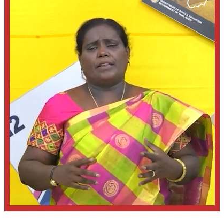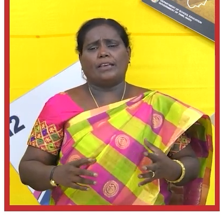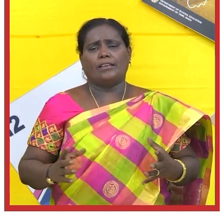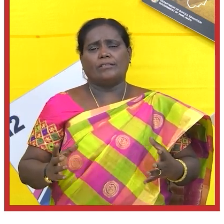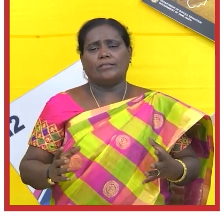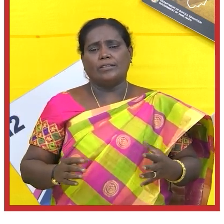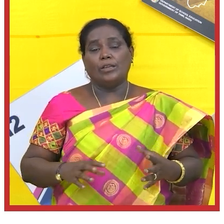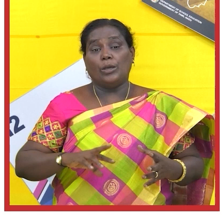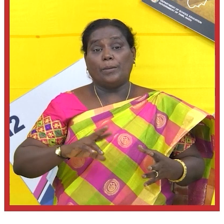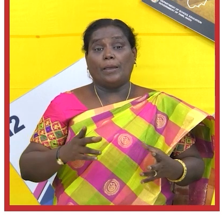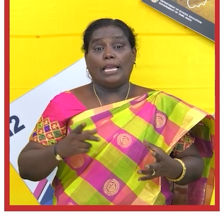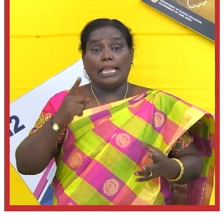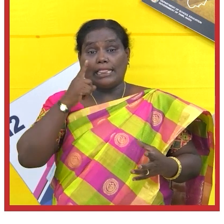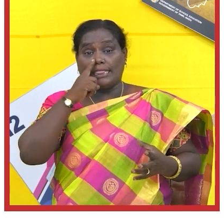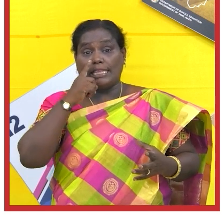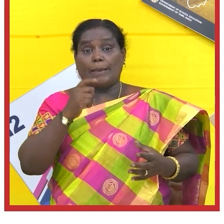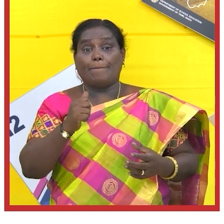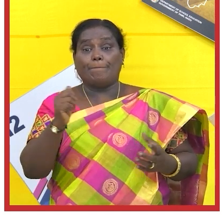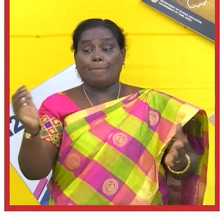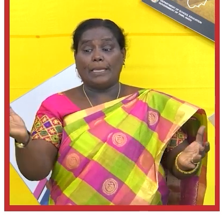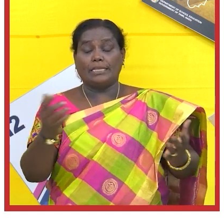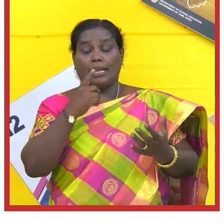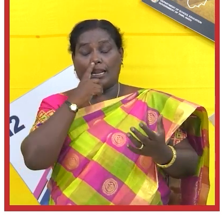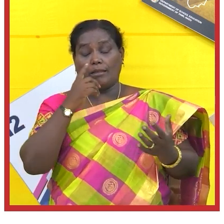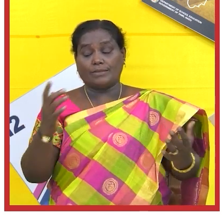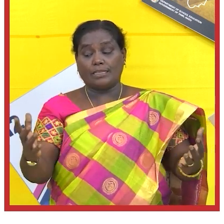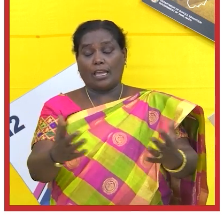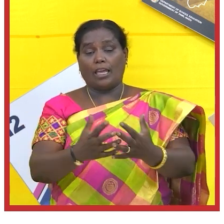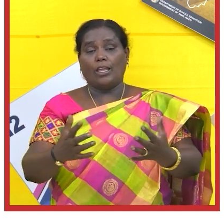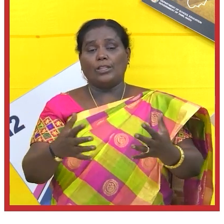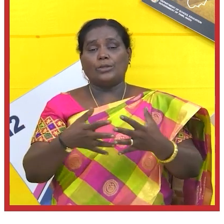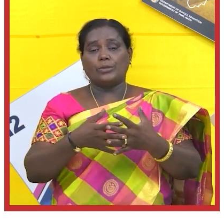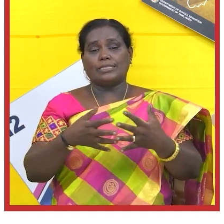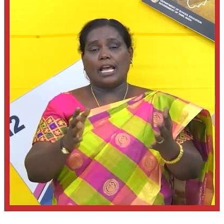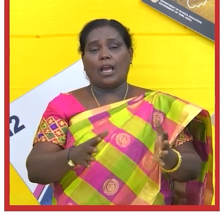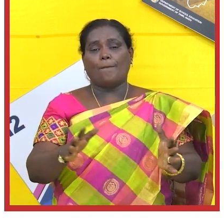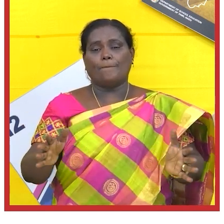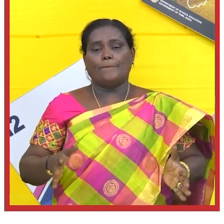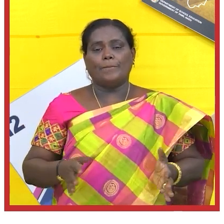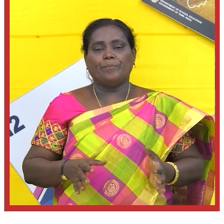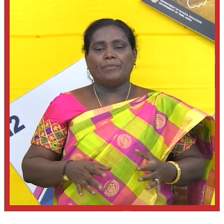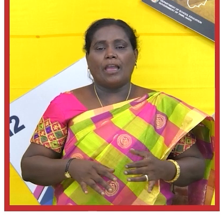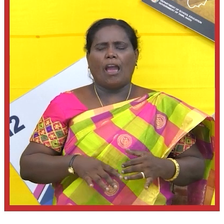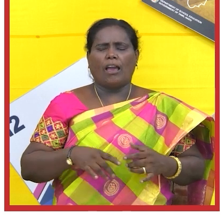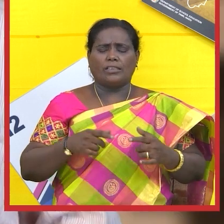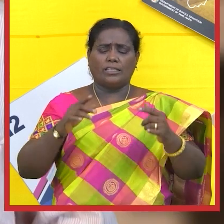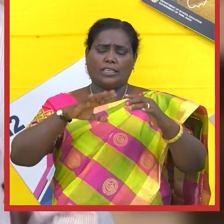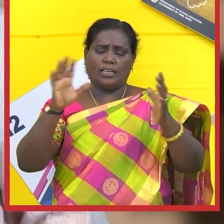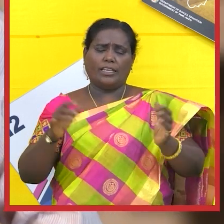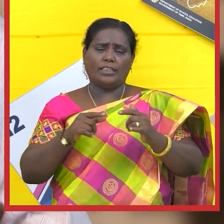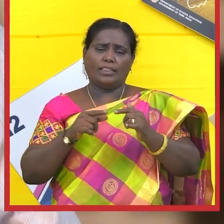ஒன்று இந்திய பெண்கள் சங்கம், அடுத்து அகில இந்திய பெண்கள் மாநாடு.